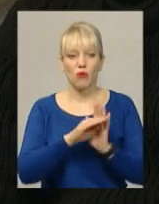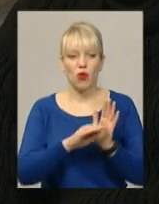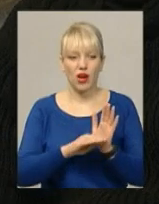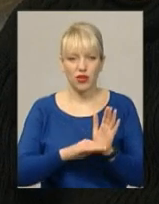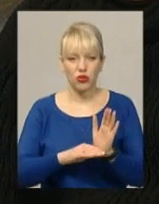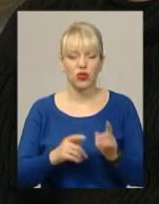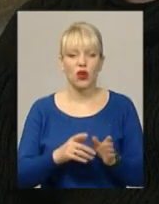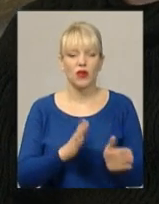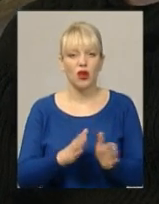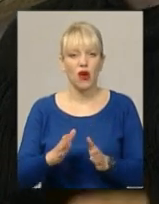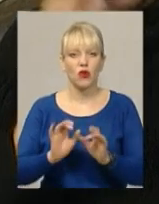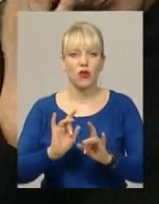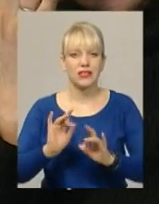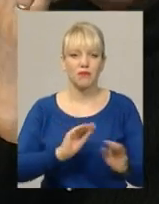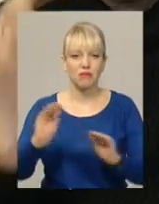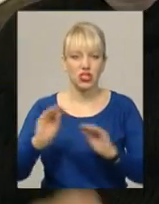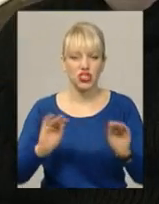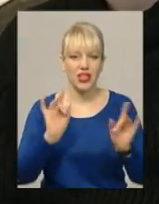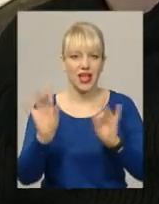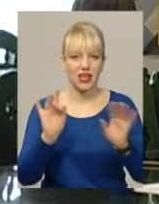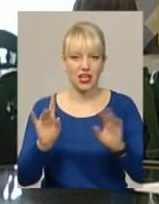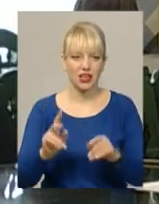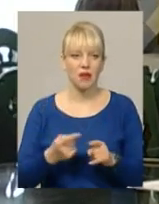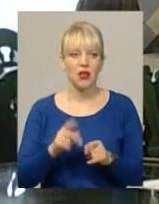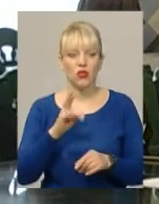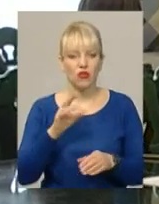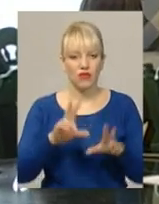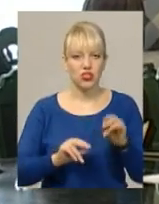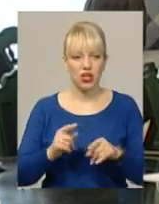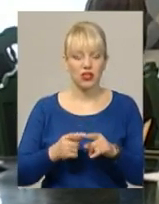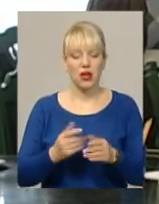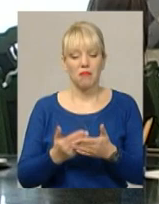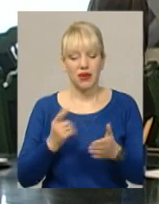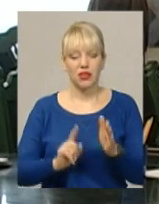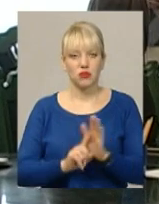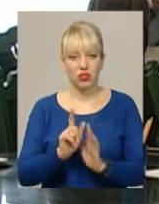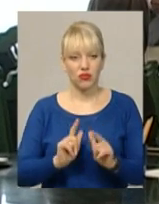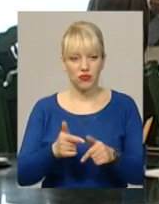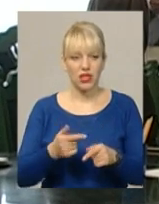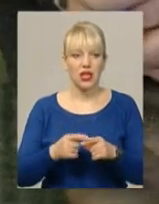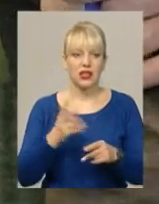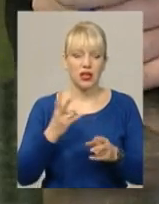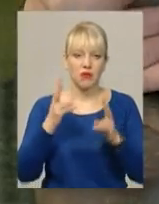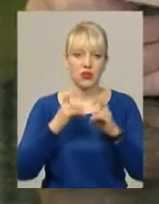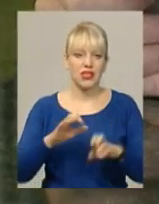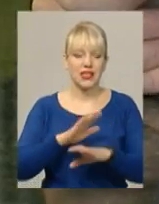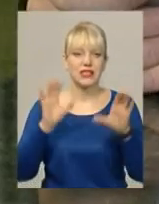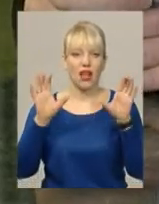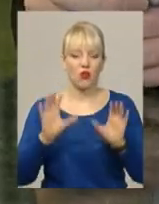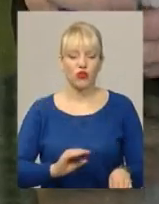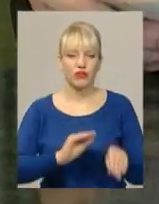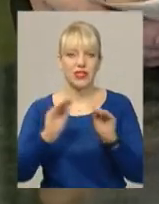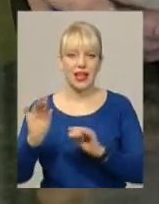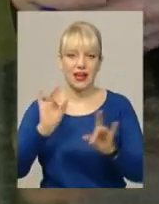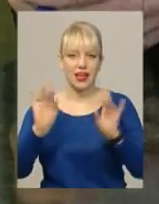розповсюджувач реклами Володимир Падалко вважає, перед впровадженням нововведень варто розібратися із незаконно встановленими рекламними конструкціями.